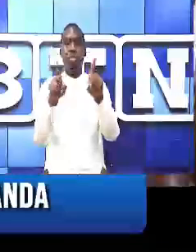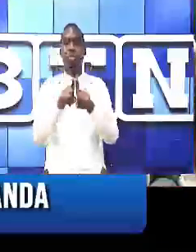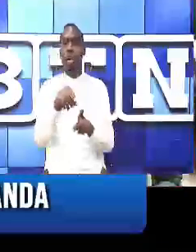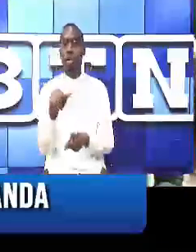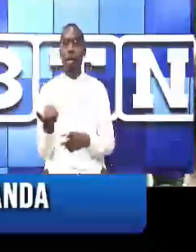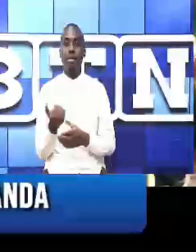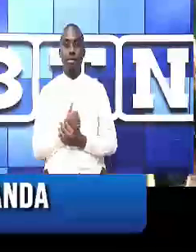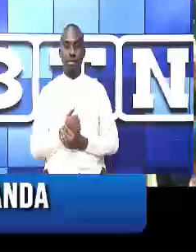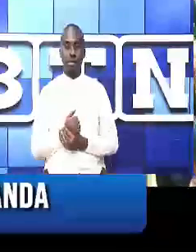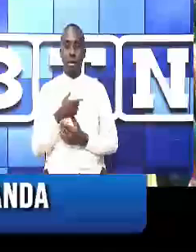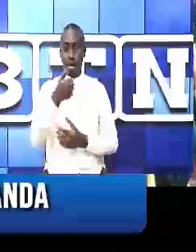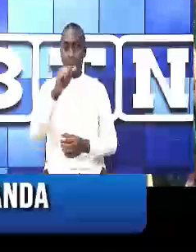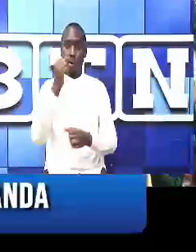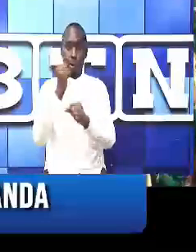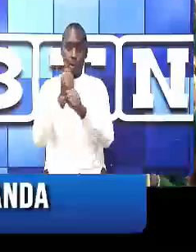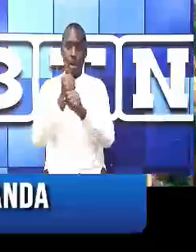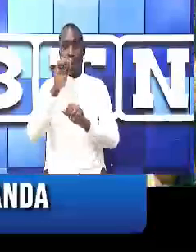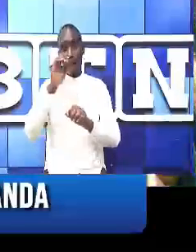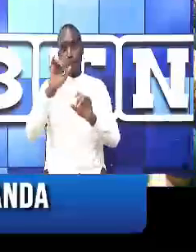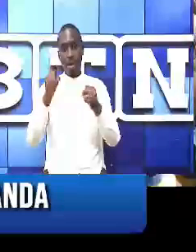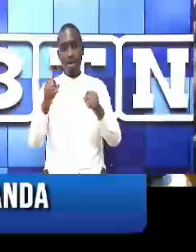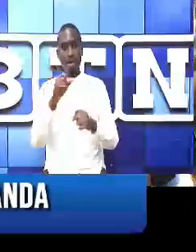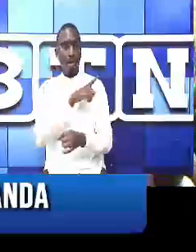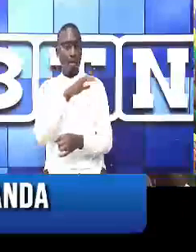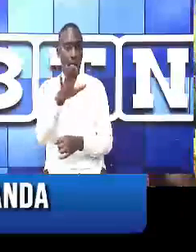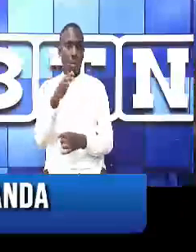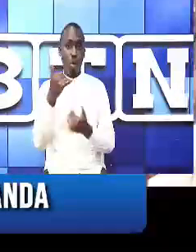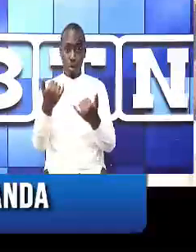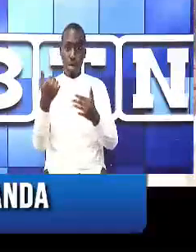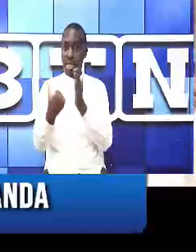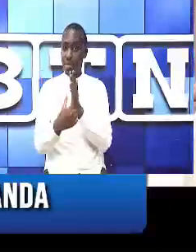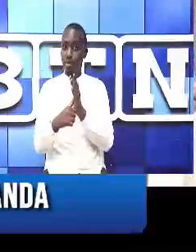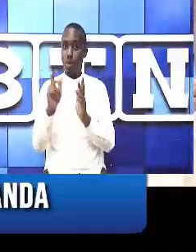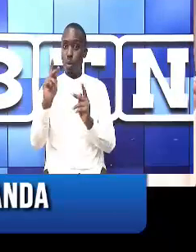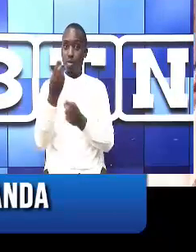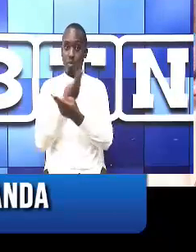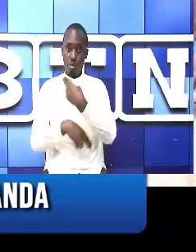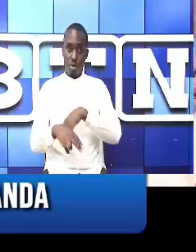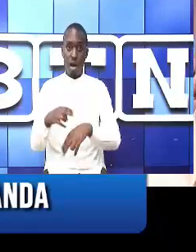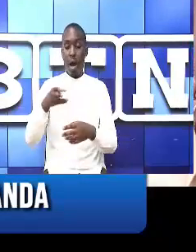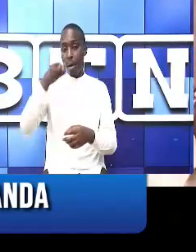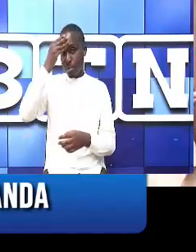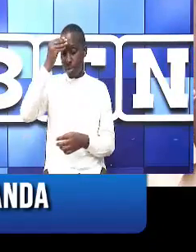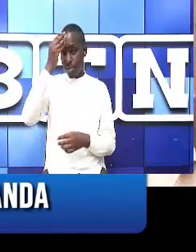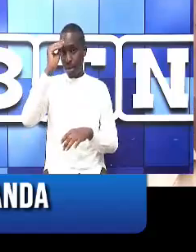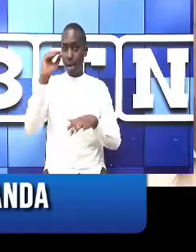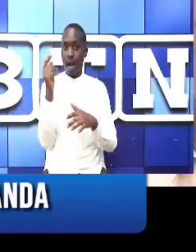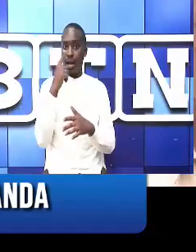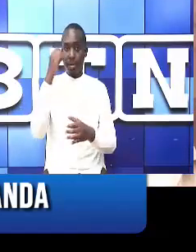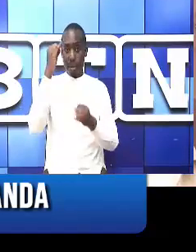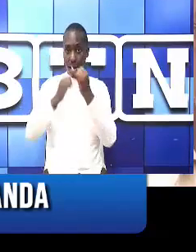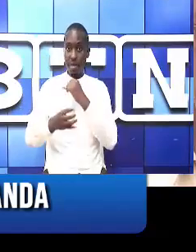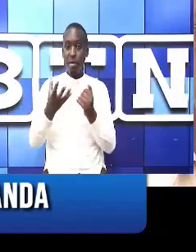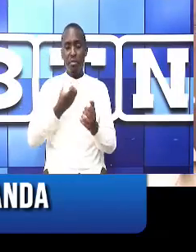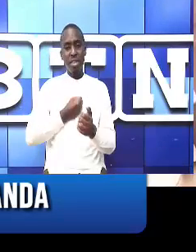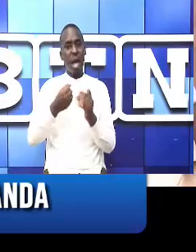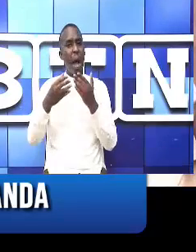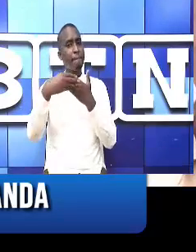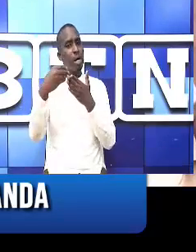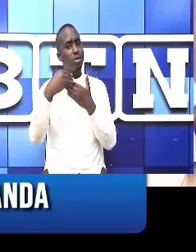babaha ikizamini nabo bagerageza rero uyu munsi mu by'ukuri ni ikibazo ku bantu bafite ubumuga bize rwose kandi barangije bafite amata